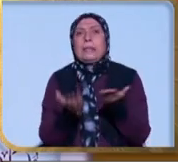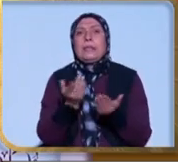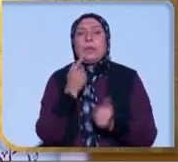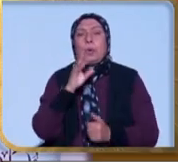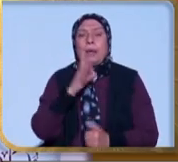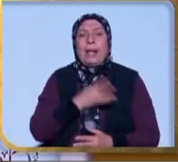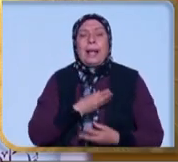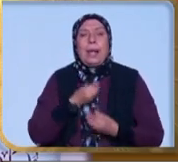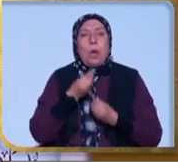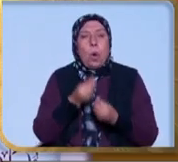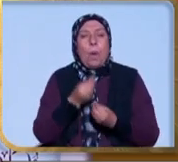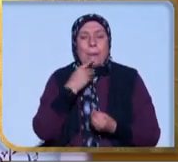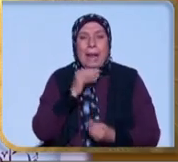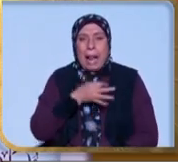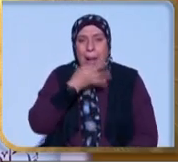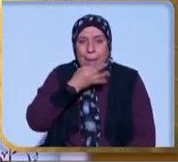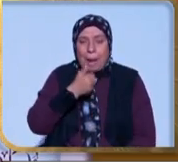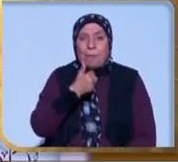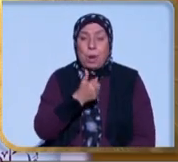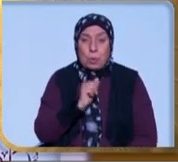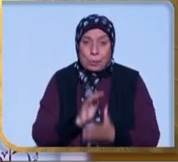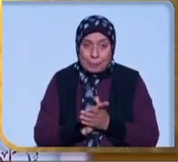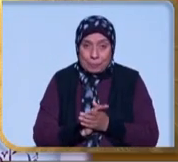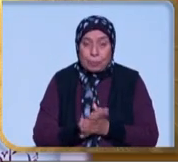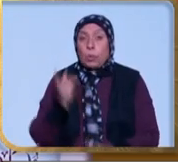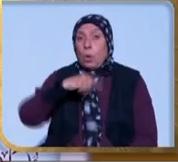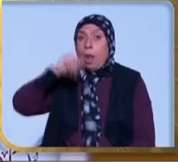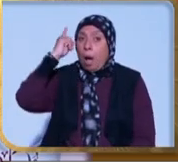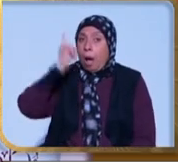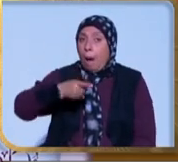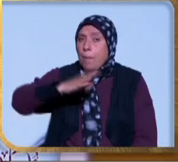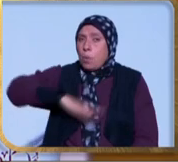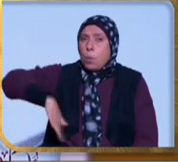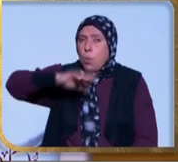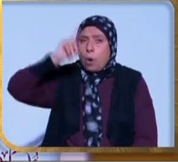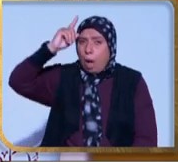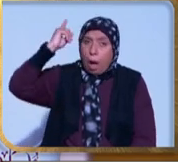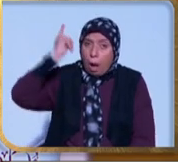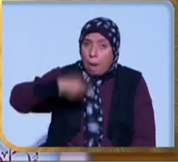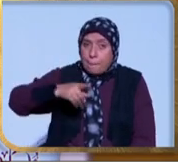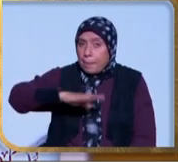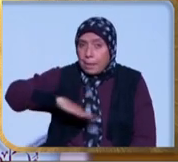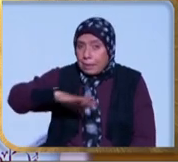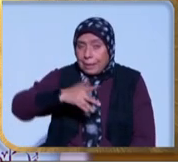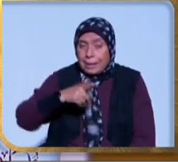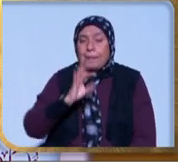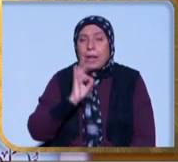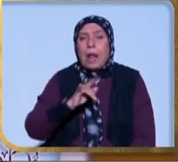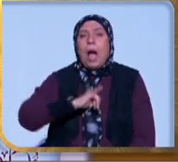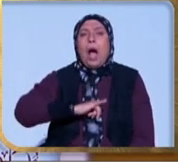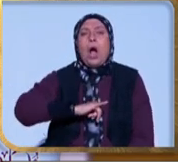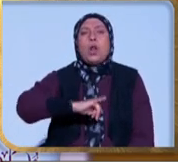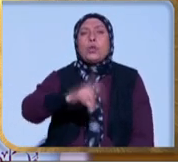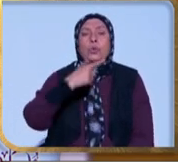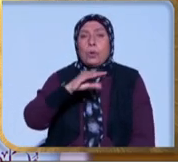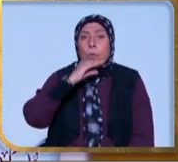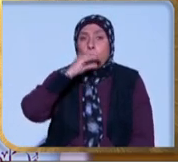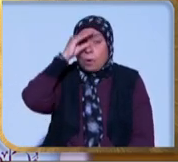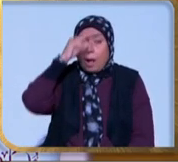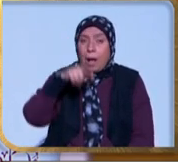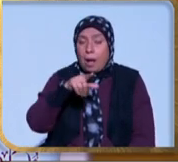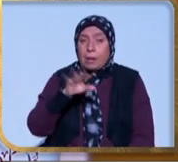والإحسان. وأمرنا المولى سبحانه وتعالى زي ما قلنا لحضراتكم دائما في النص القرآني